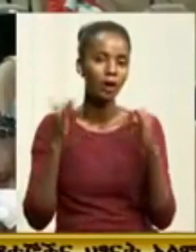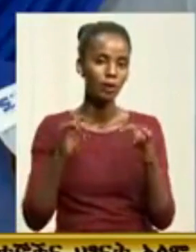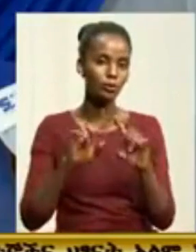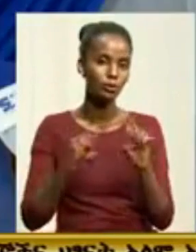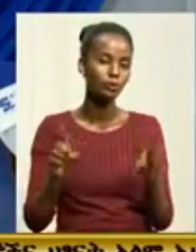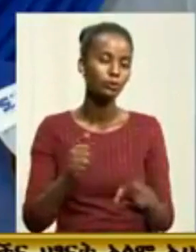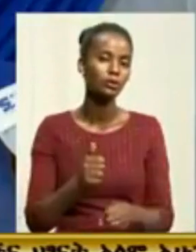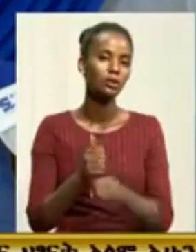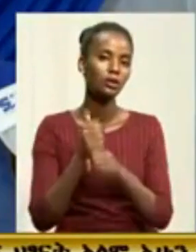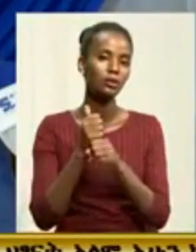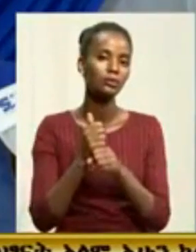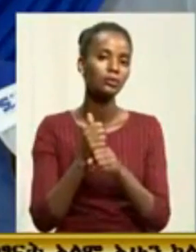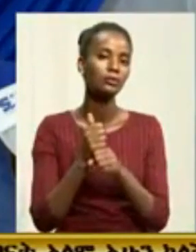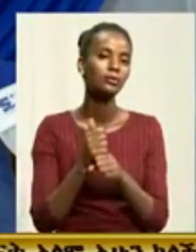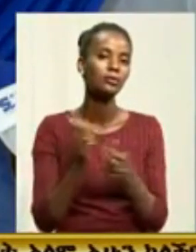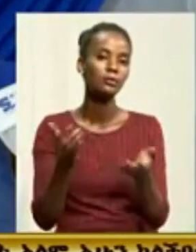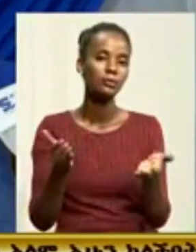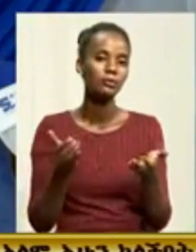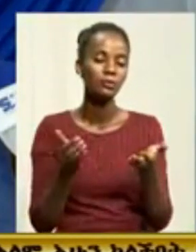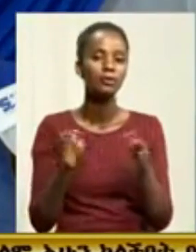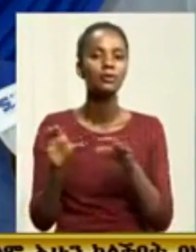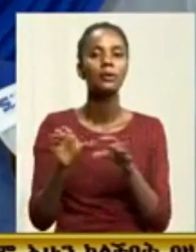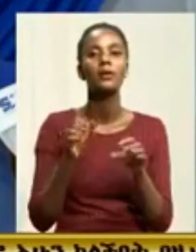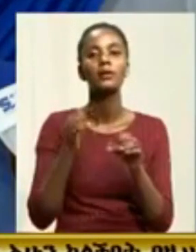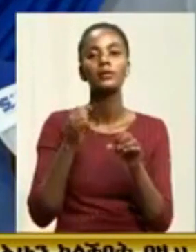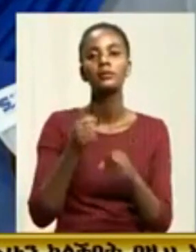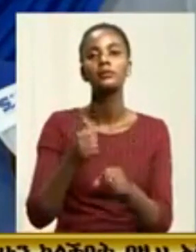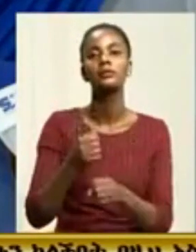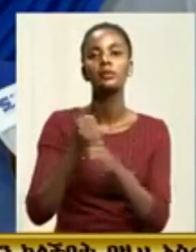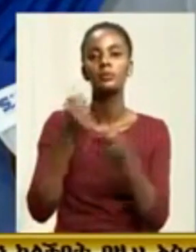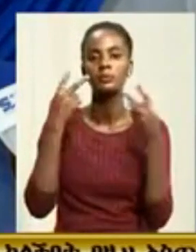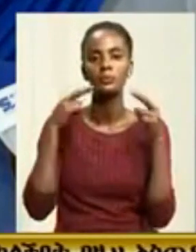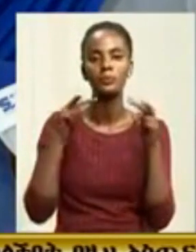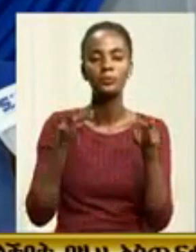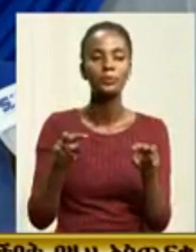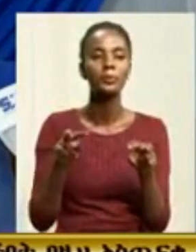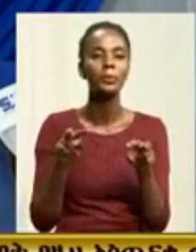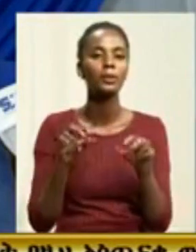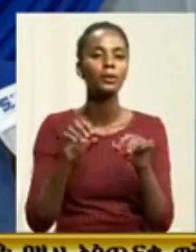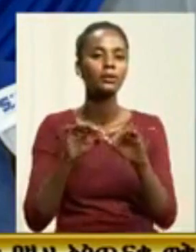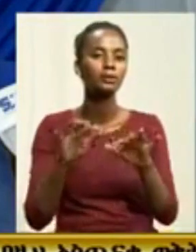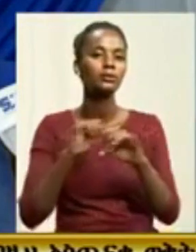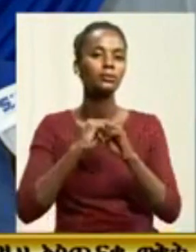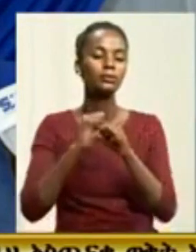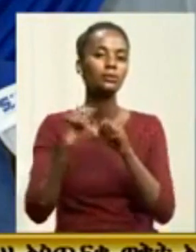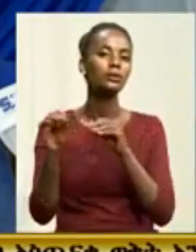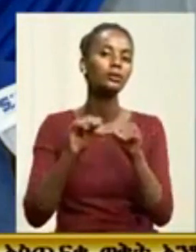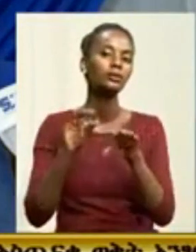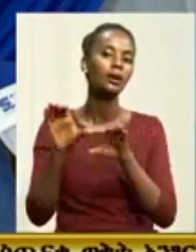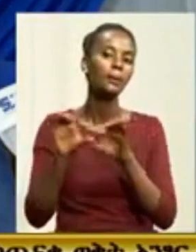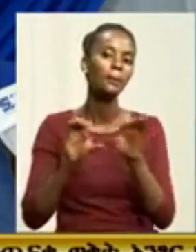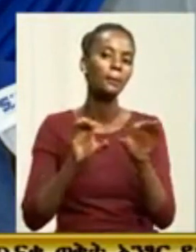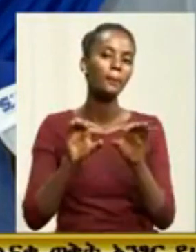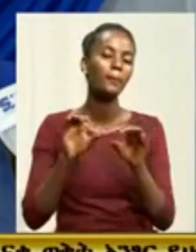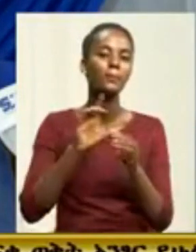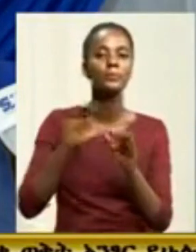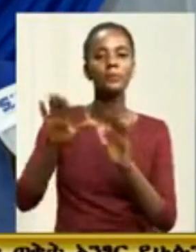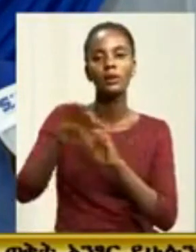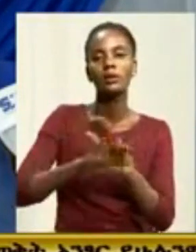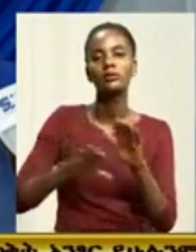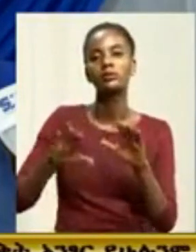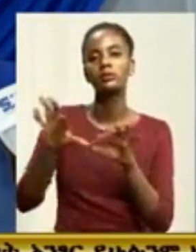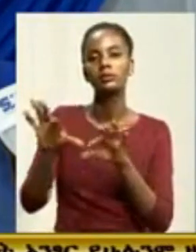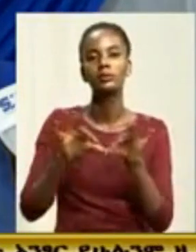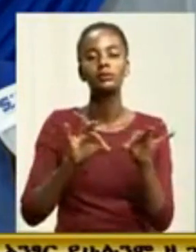ድጋፍ ለሚሹ ወገኖች የተደረገ ድጋፍ በሚመለከት በኮቪድ-19 ስርጭት ለመከላከል እንቅስቃሴ በማድረግ ከክልል እስከ ታችኛው መዋቅር